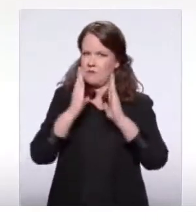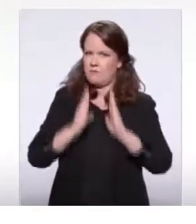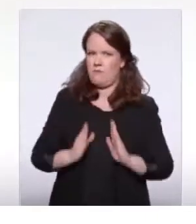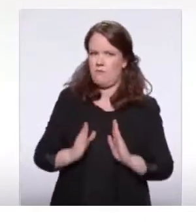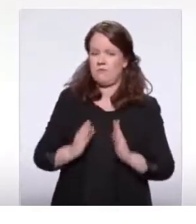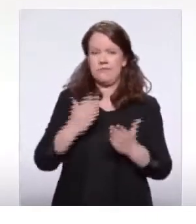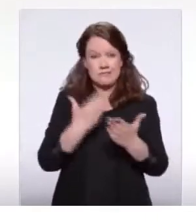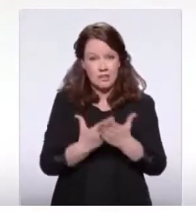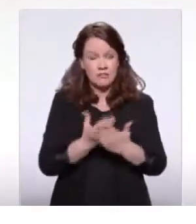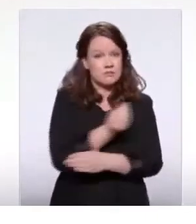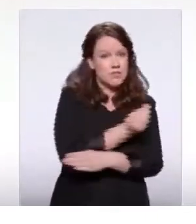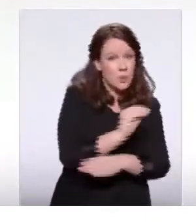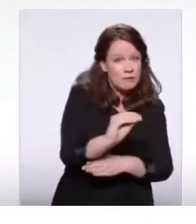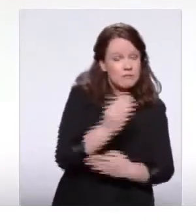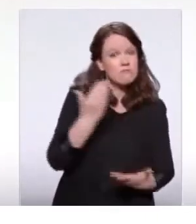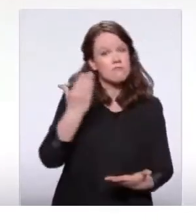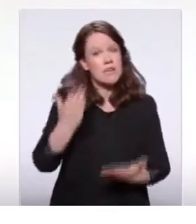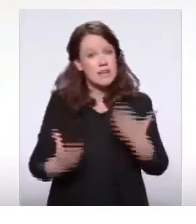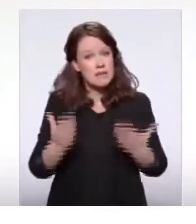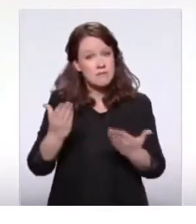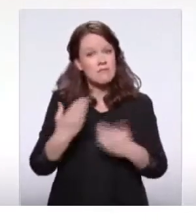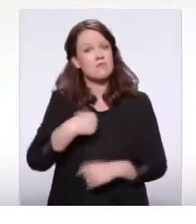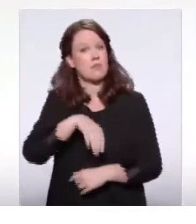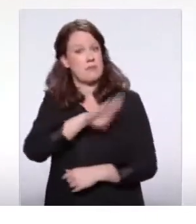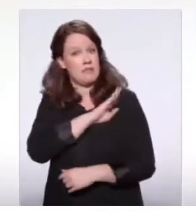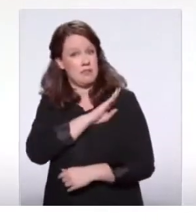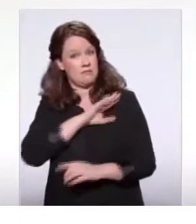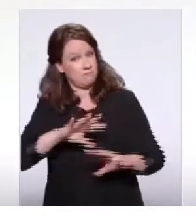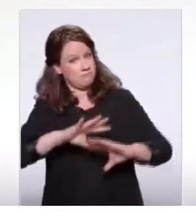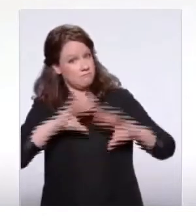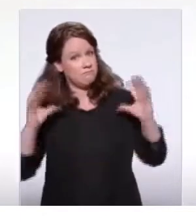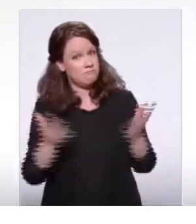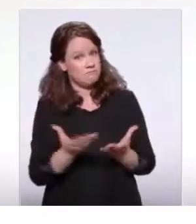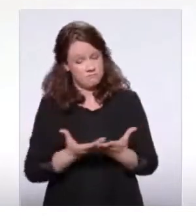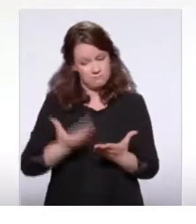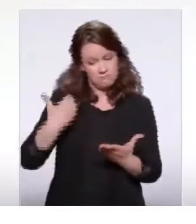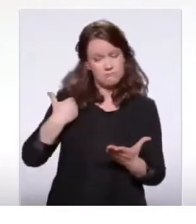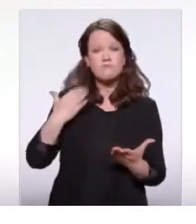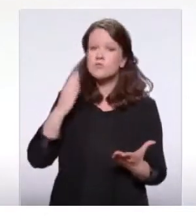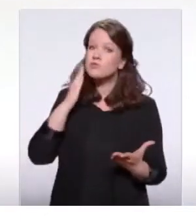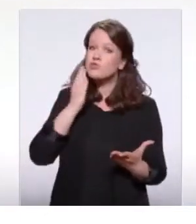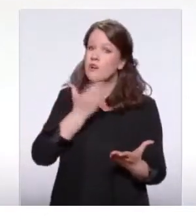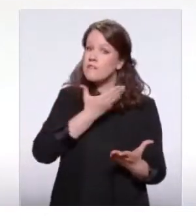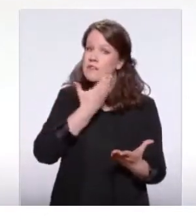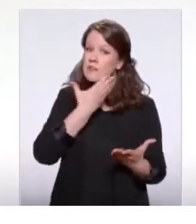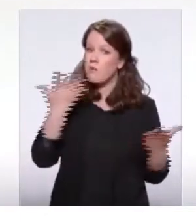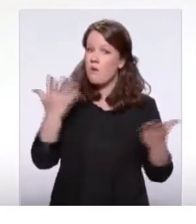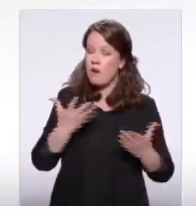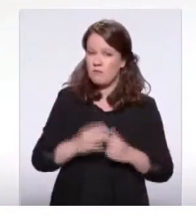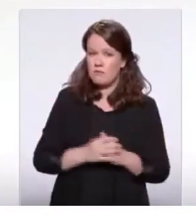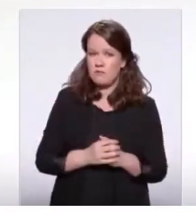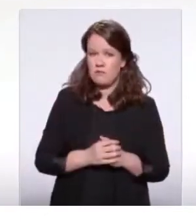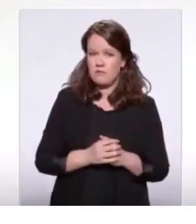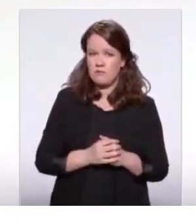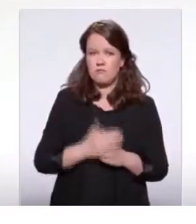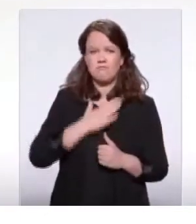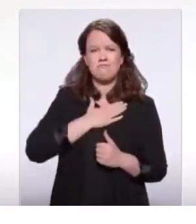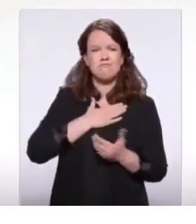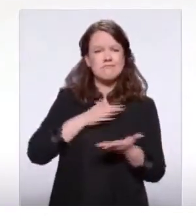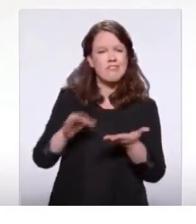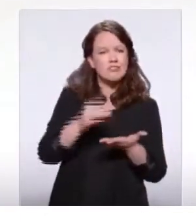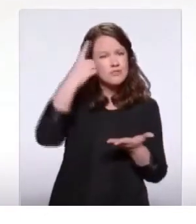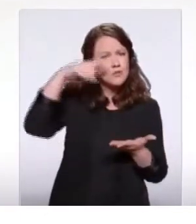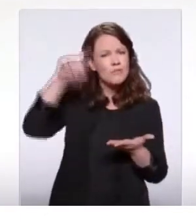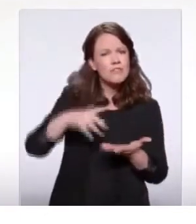trois principes qui nous ont conduits, fin janvier, à privilégier le renforcement de cette stratégie tester, alerter,